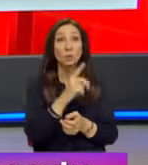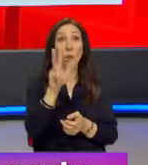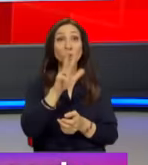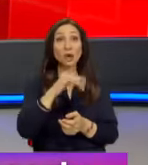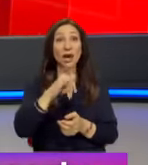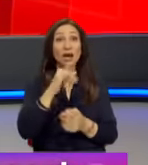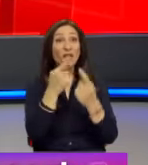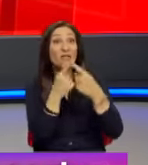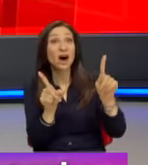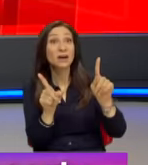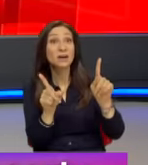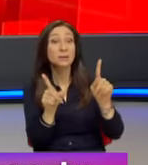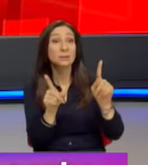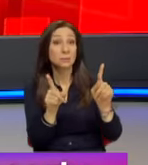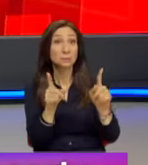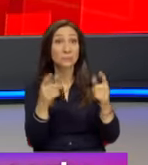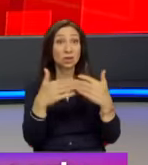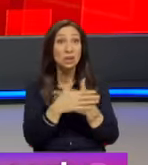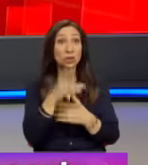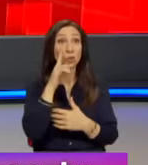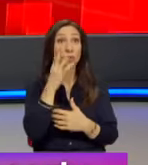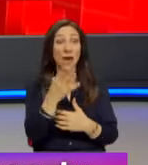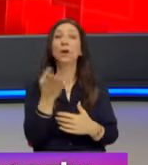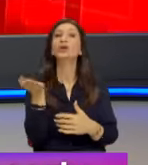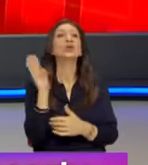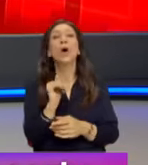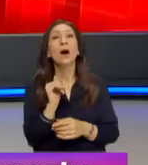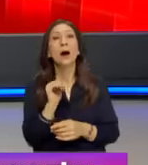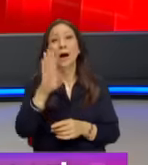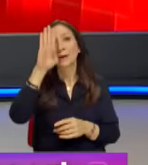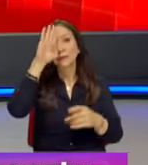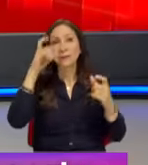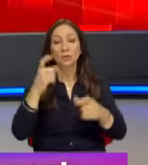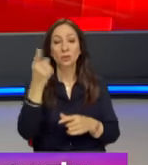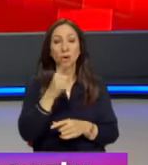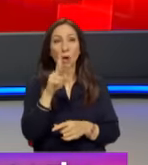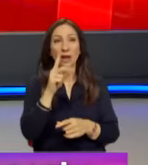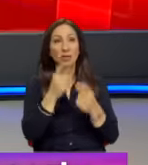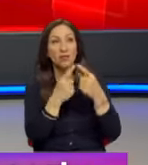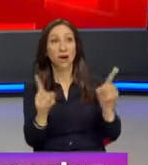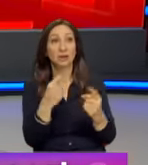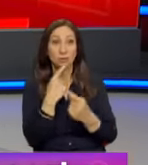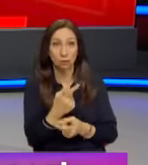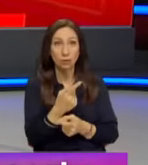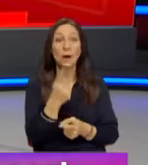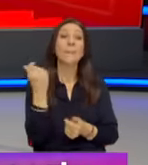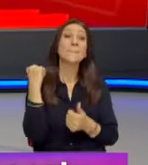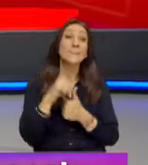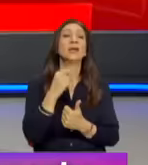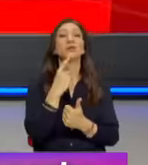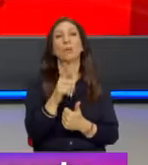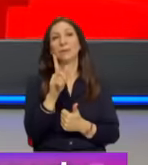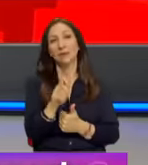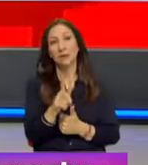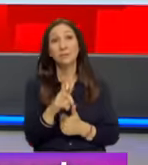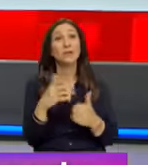%30'a yakın bir fark attığı gecenin sonunda. Sonra İstanbul'da %12'lik farktan söz ediyoruz. Bir kez daha altını